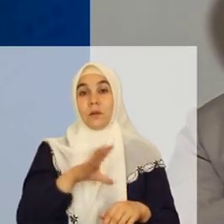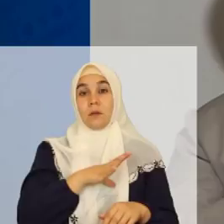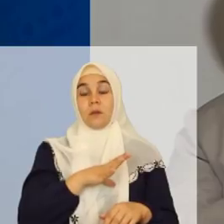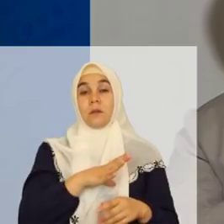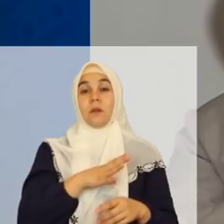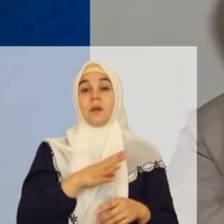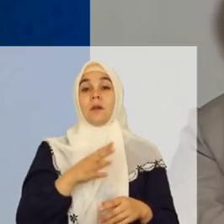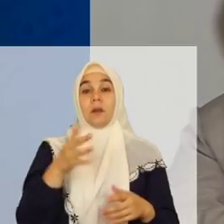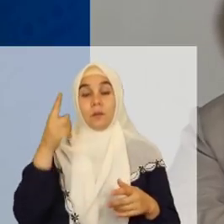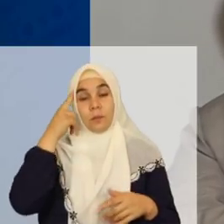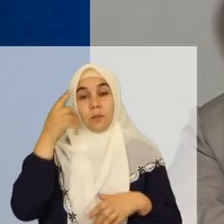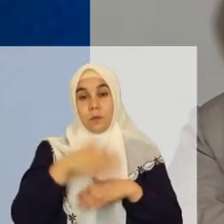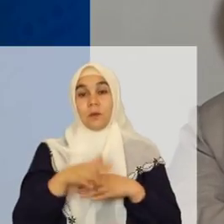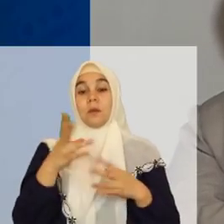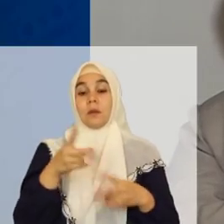ibodatli ulfatlarni topdi.